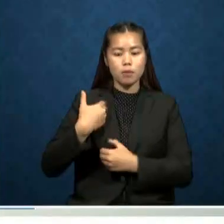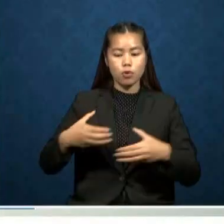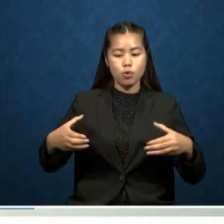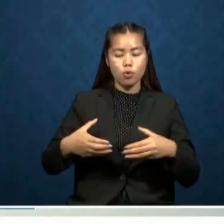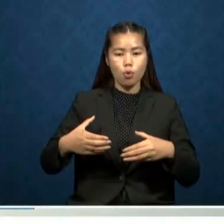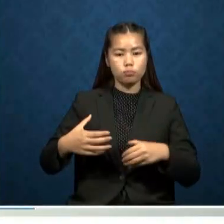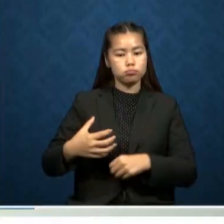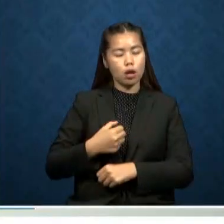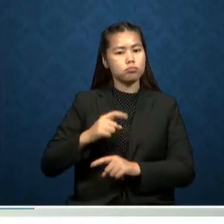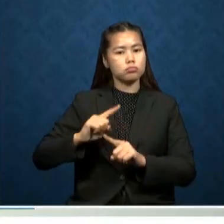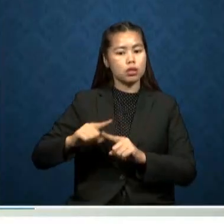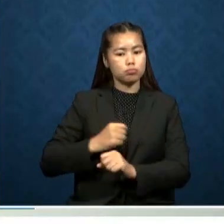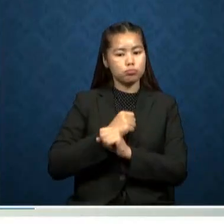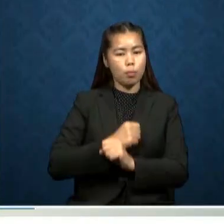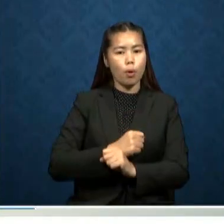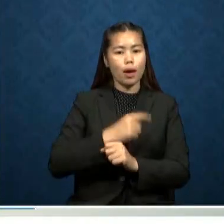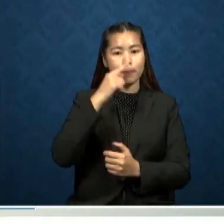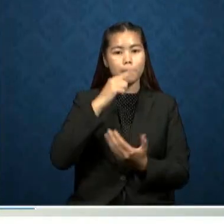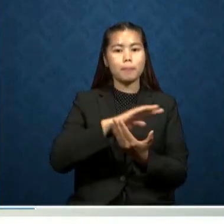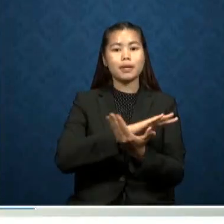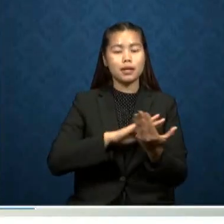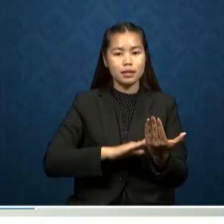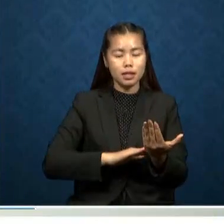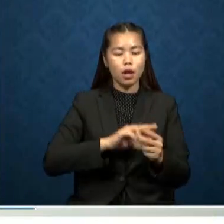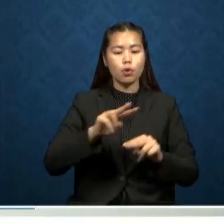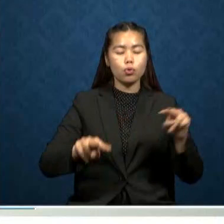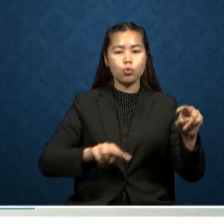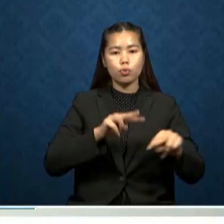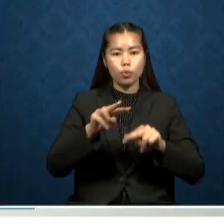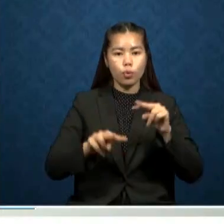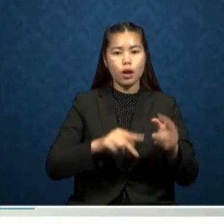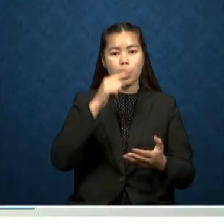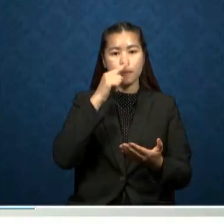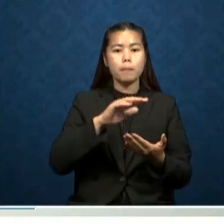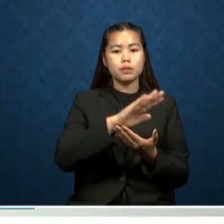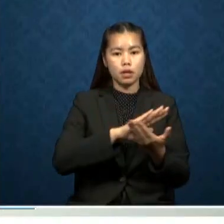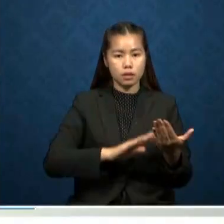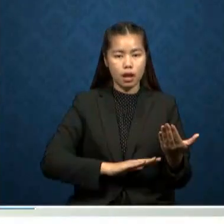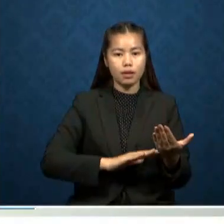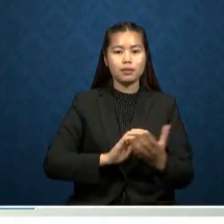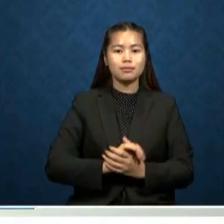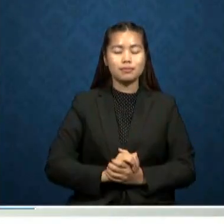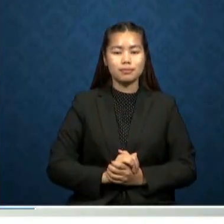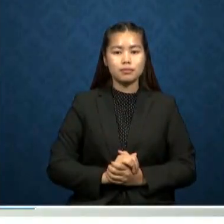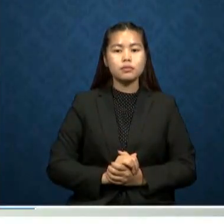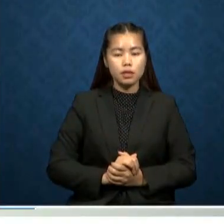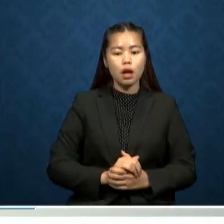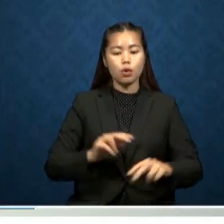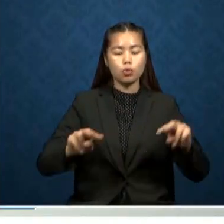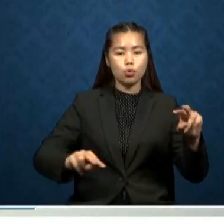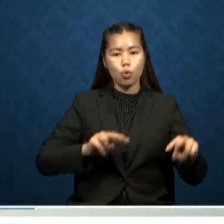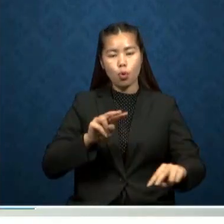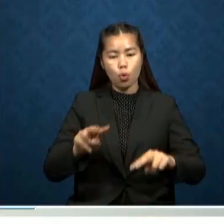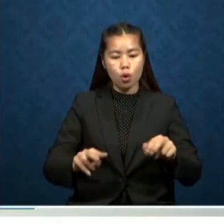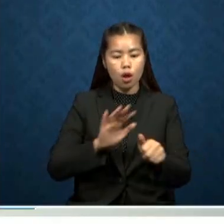การใช้กำลังป้องกันประเทศรักษาความมั่นคงและผลประโยชน์ของชาติการพิทักษ์รักษา